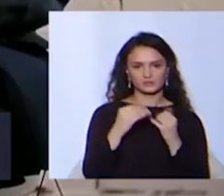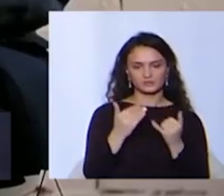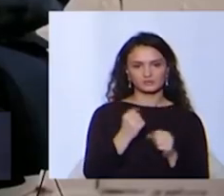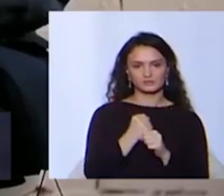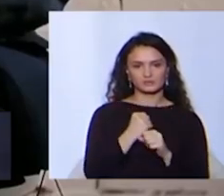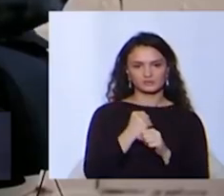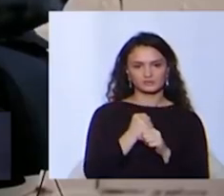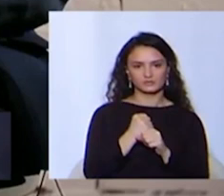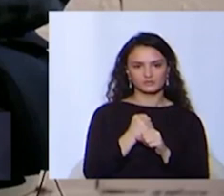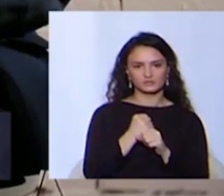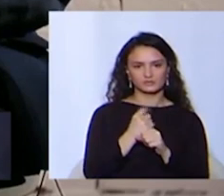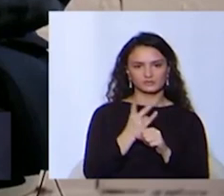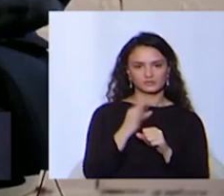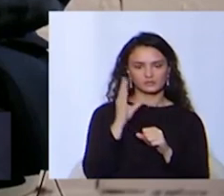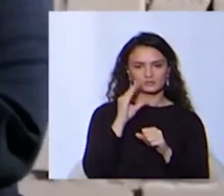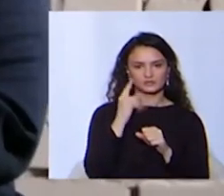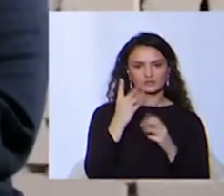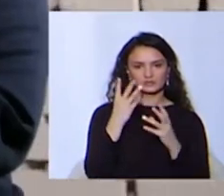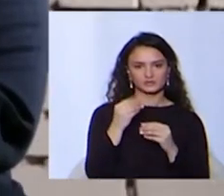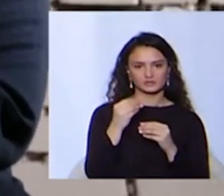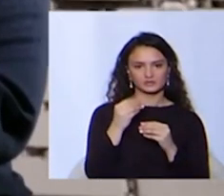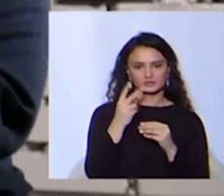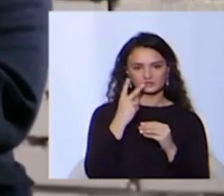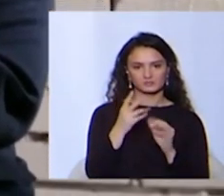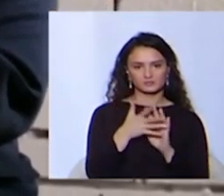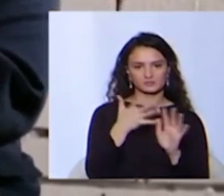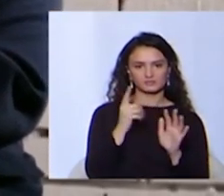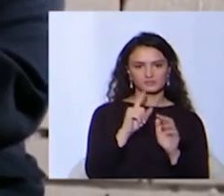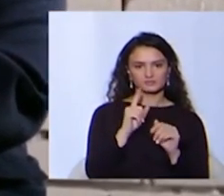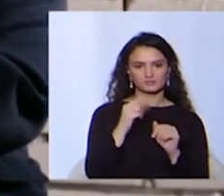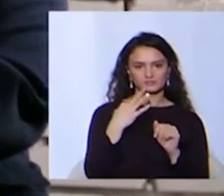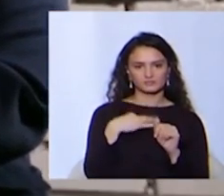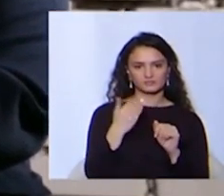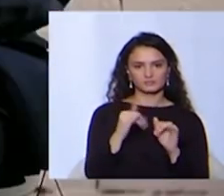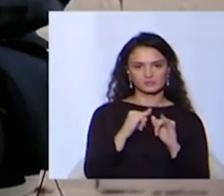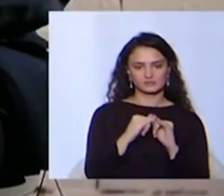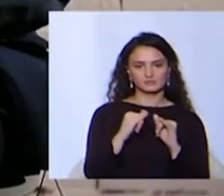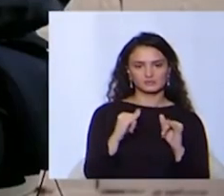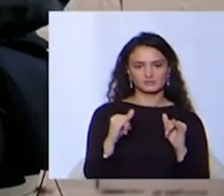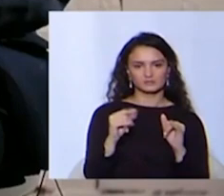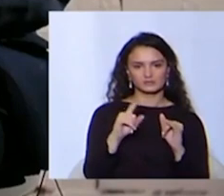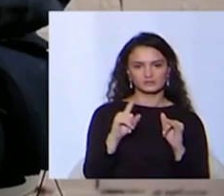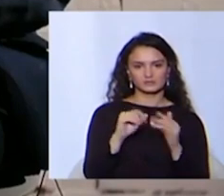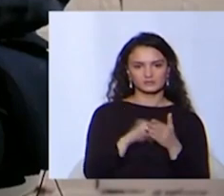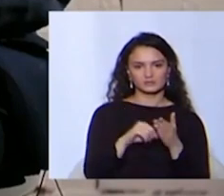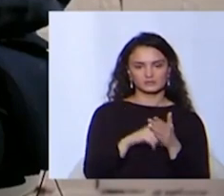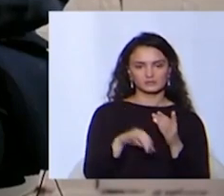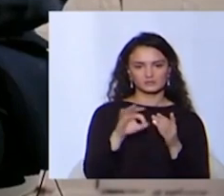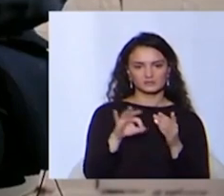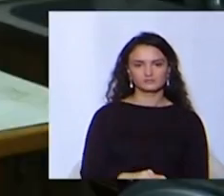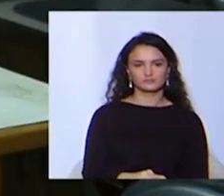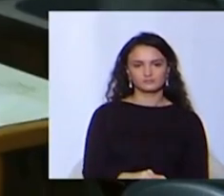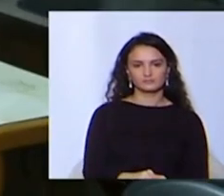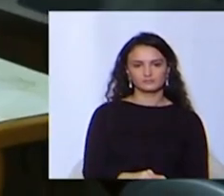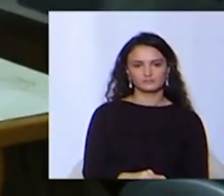მისთვის არსებობ, მაგრამ როდესაც ერთჩვენიერ დღეს გააცნობიერებ, რომ შვილის განვითარება რაღაც მისესთა გამო